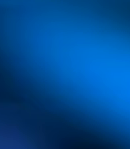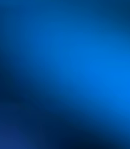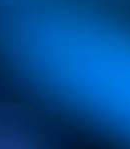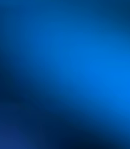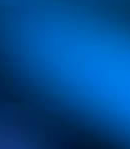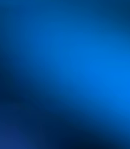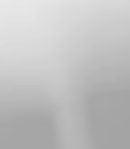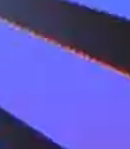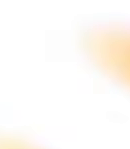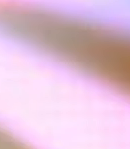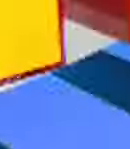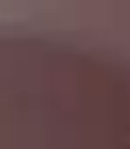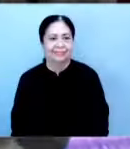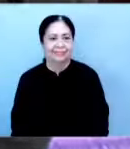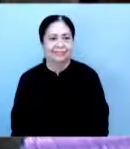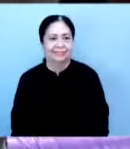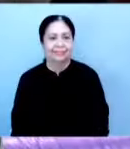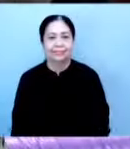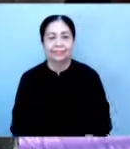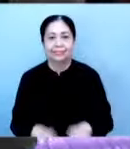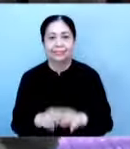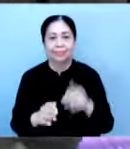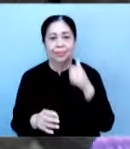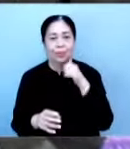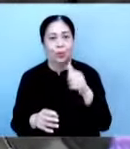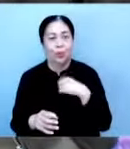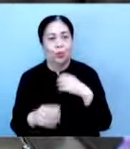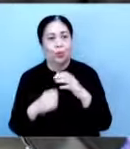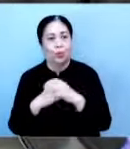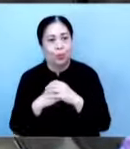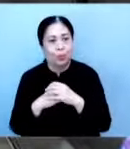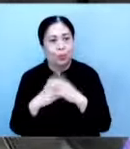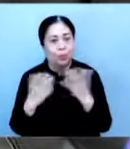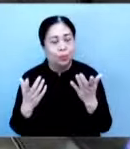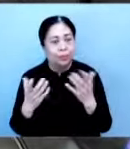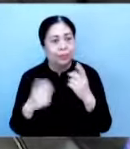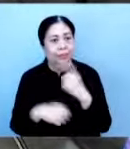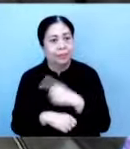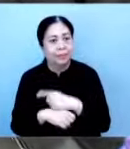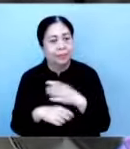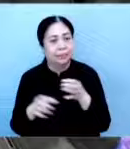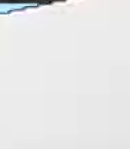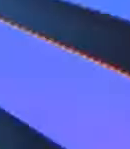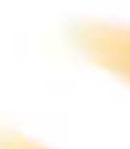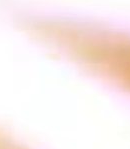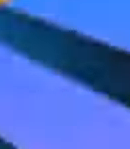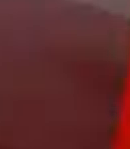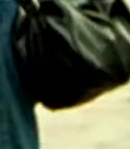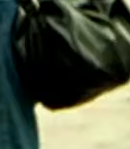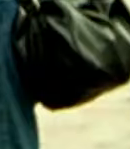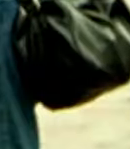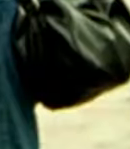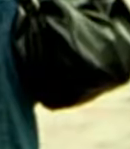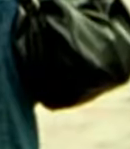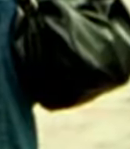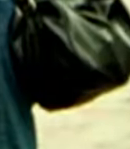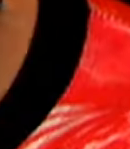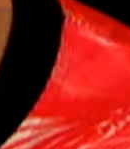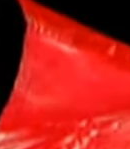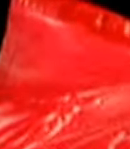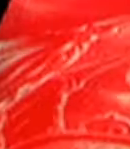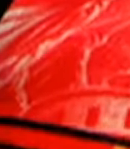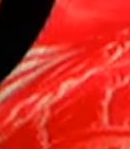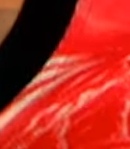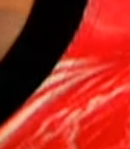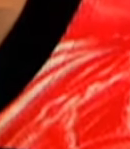ating pakikisa sa world Tuberculosis day ngayong araw na ito papaliwanag sa atin ni doc Dex kung paano pa nga ba makakaiwas sa